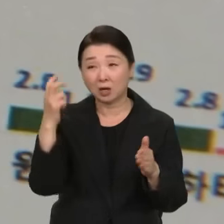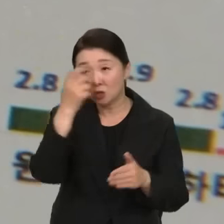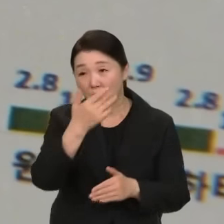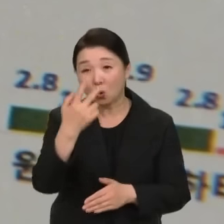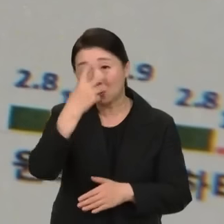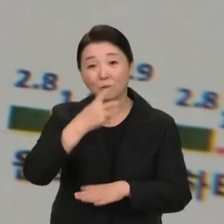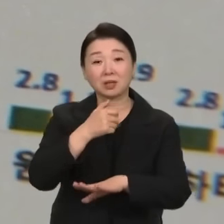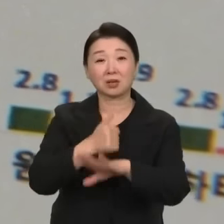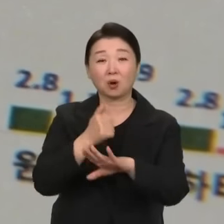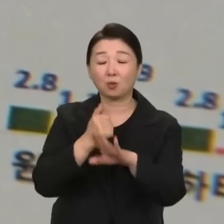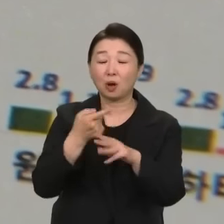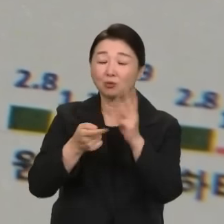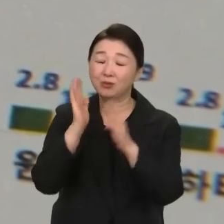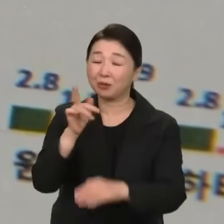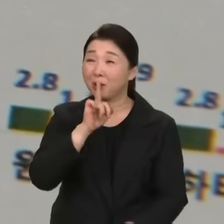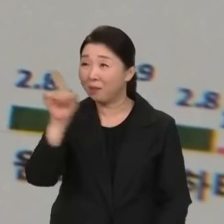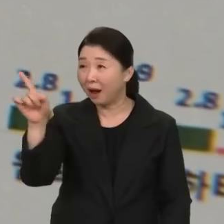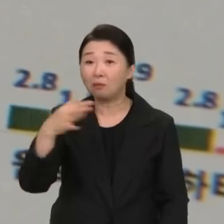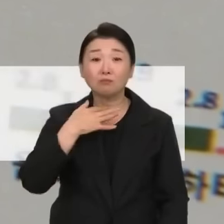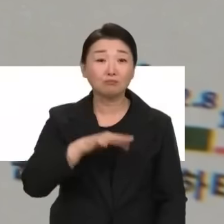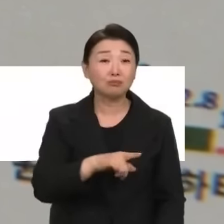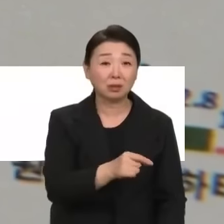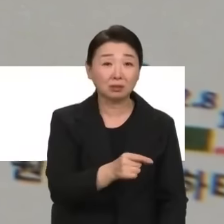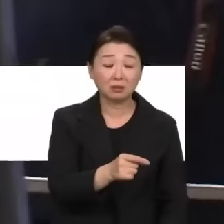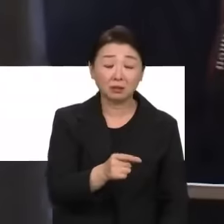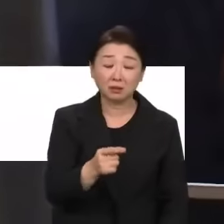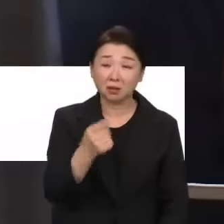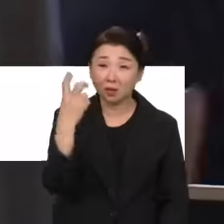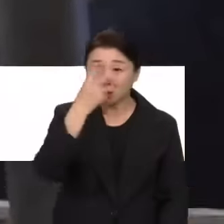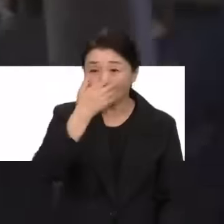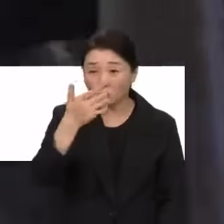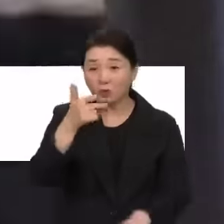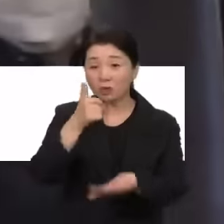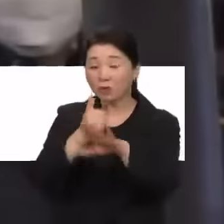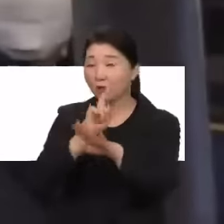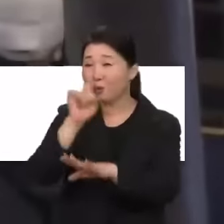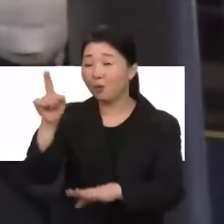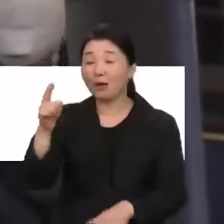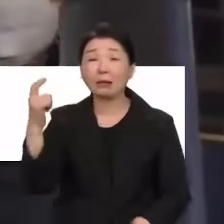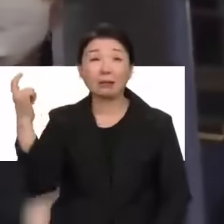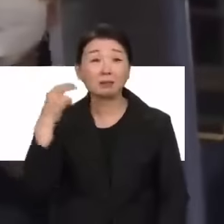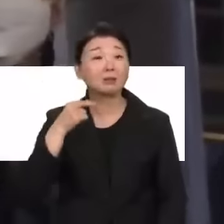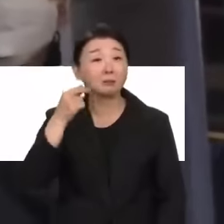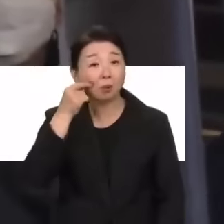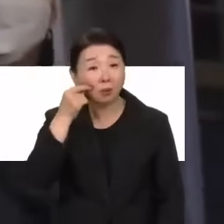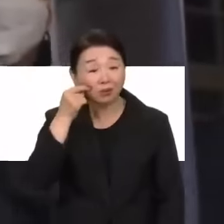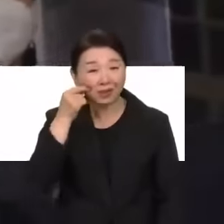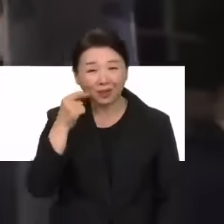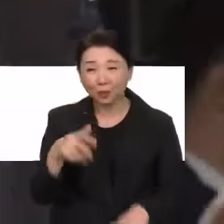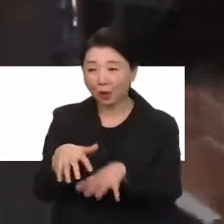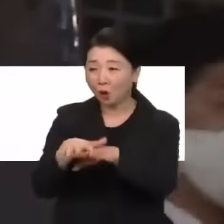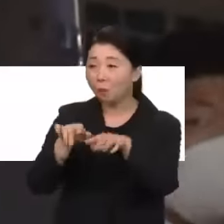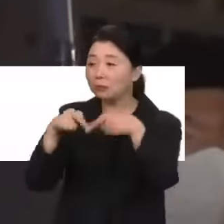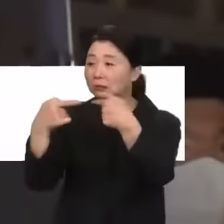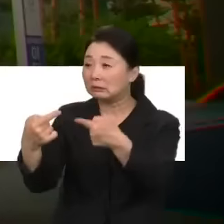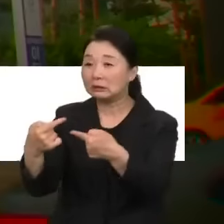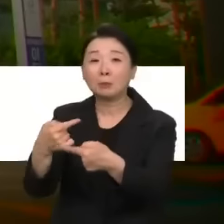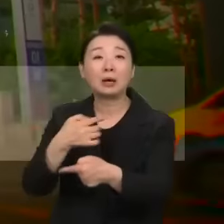보고했다는 의혹도 부인했습니다. 여론조사 보고했다 소리는 못 들었어요. 일단은 캠프 근처에도 간 적도